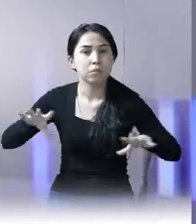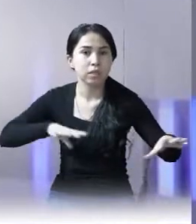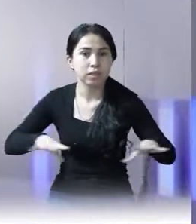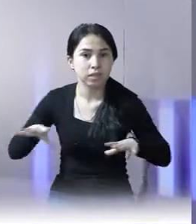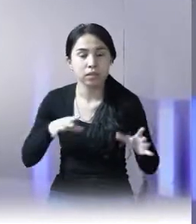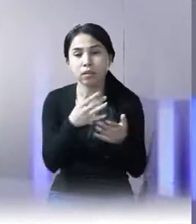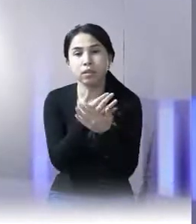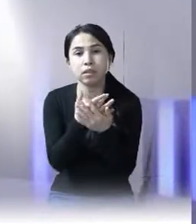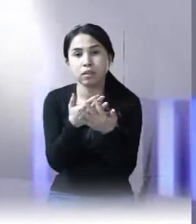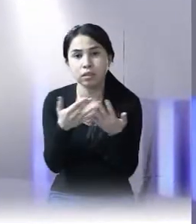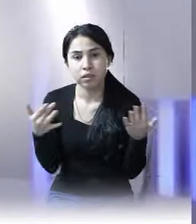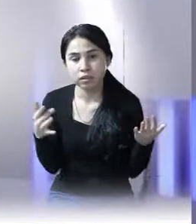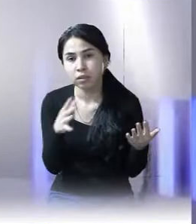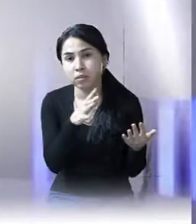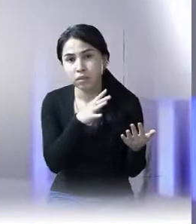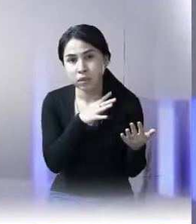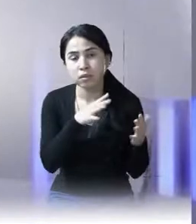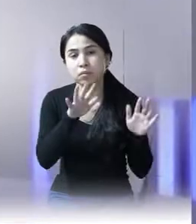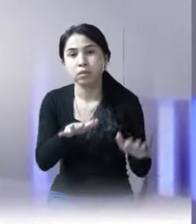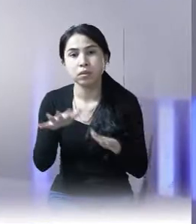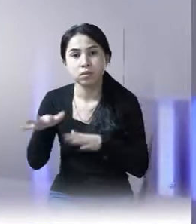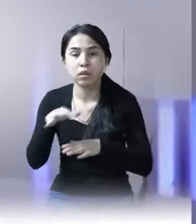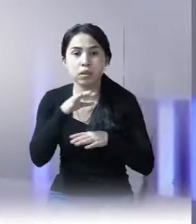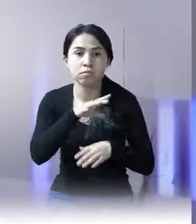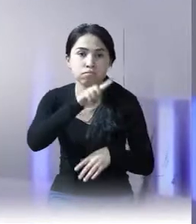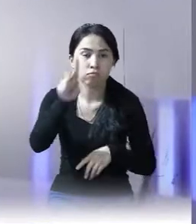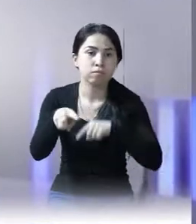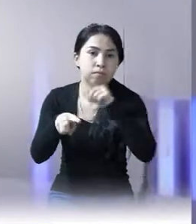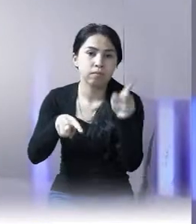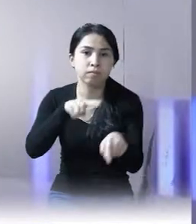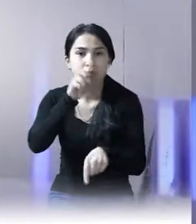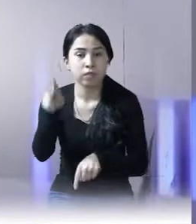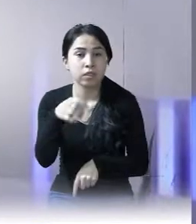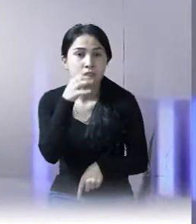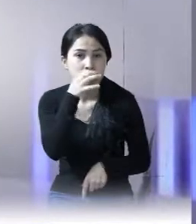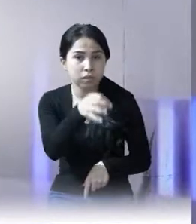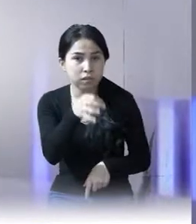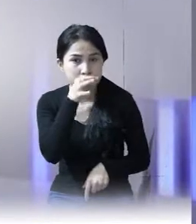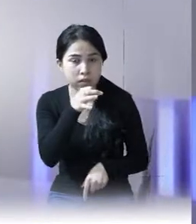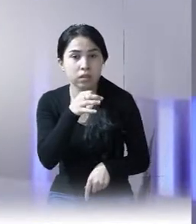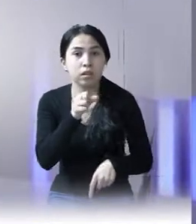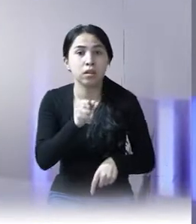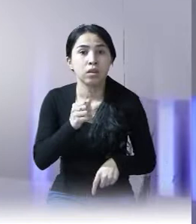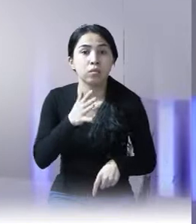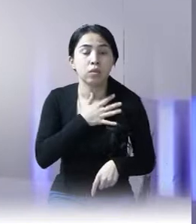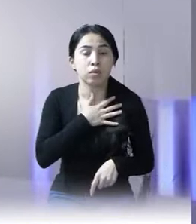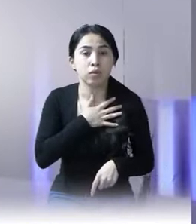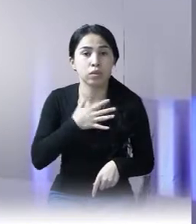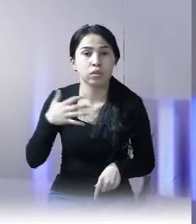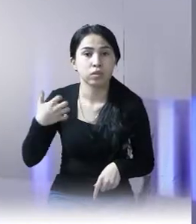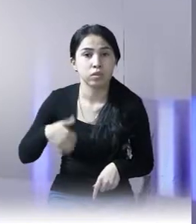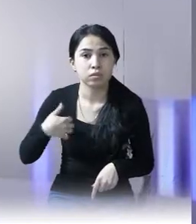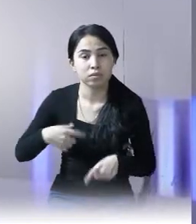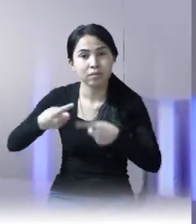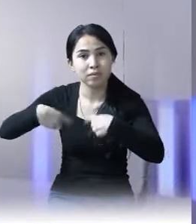сала мамандары тұрғындарды толғандырған сауалдарға жауап берді. Ал бастаманы көзбен көру үшін өңірге жұмыс сапармен келген Жас